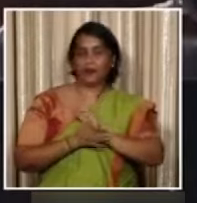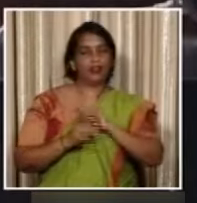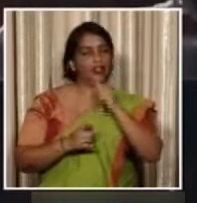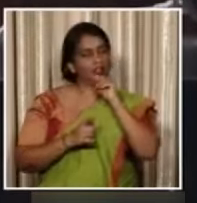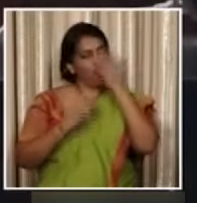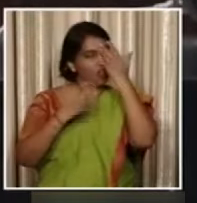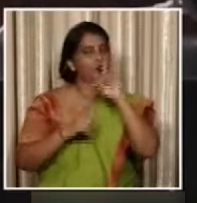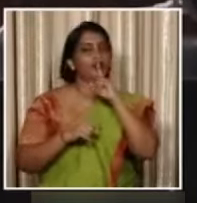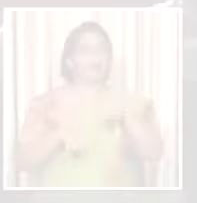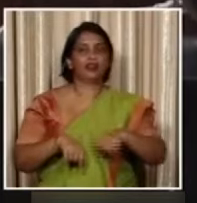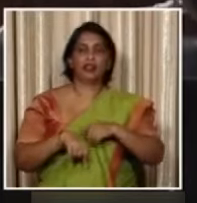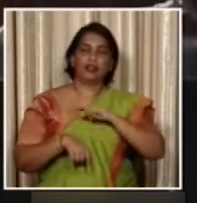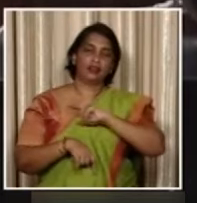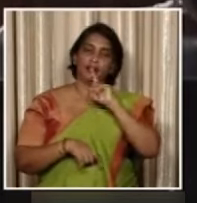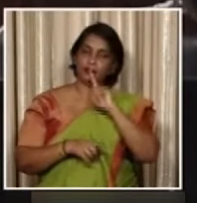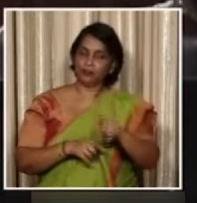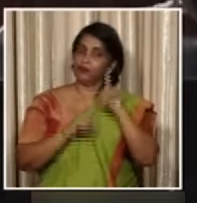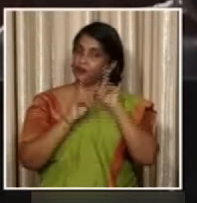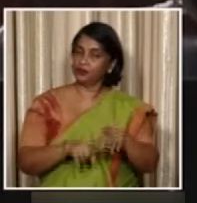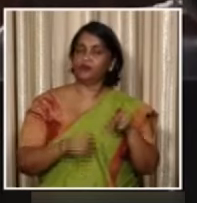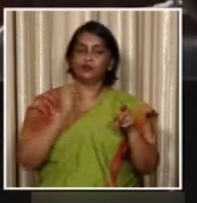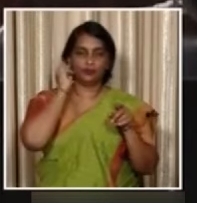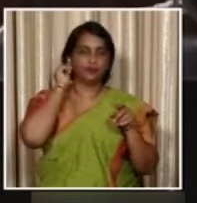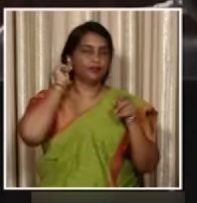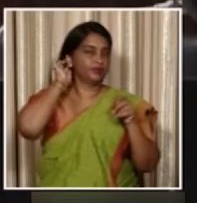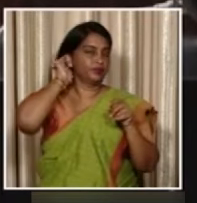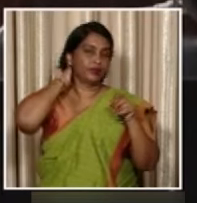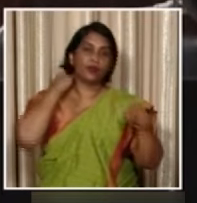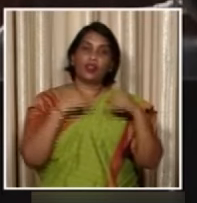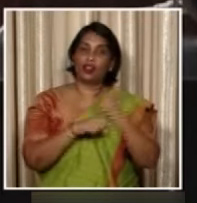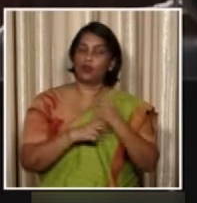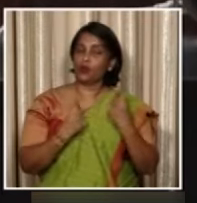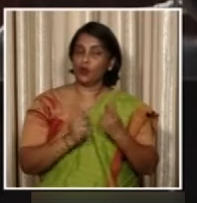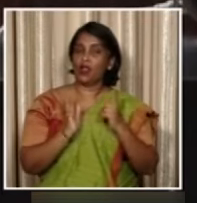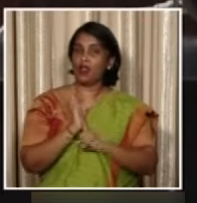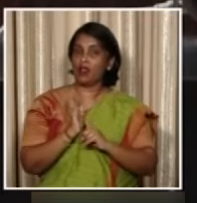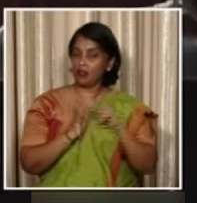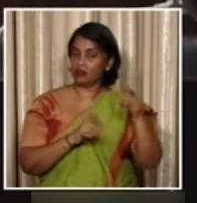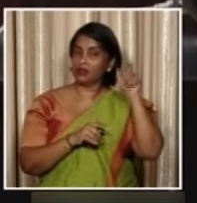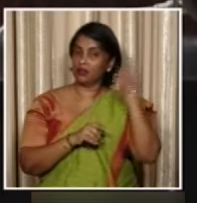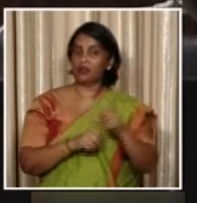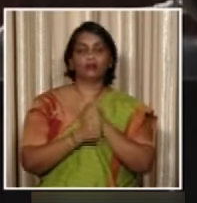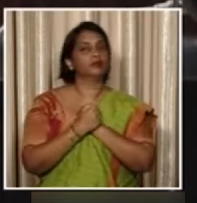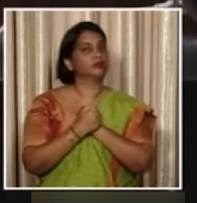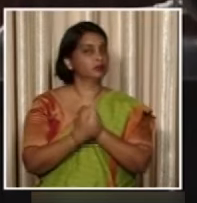මේ අවස්ථාවෙත් ඇත්ත කියලා තියෙනවා. එහෙනම් ආණ්ඩුව දැන් වහාම ලාල්කාන්ත සහෝදරය අත්අරංගුවට ගත යුතුයි.